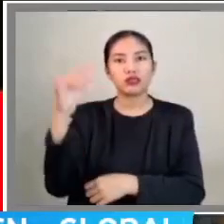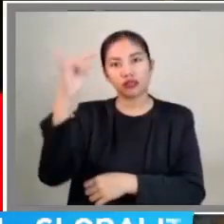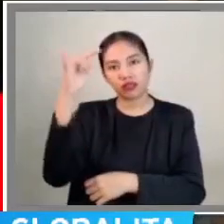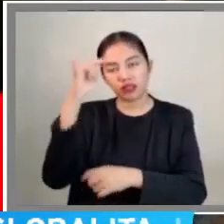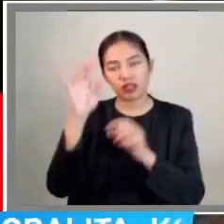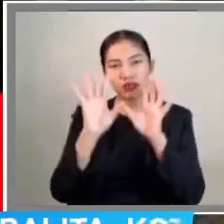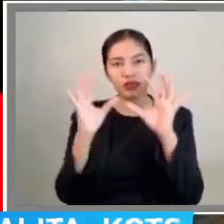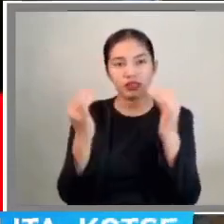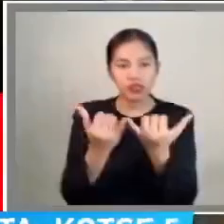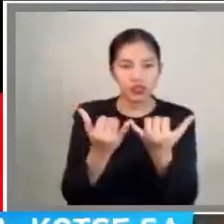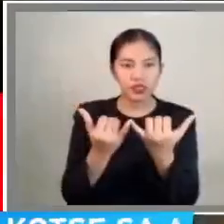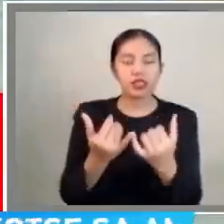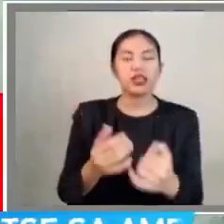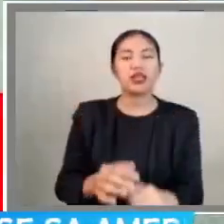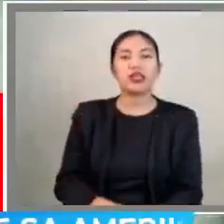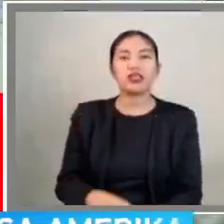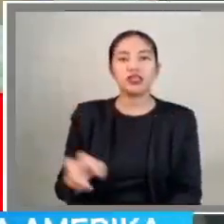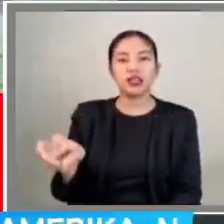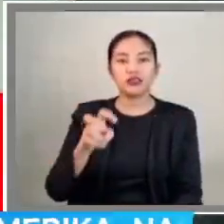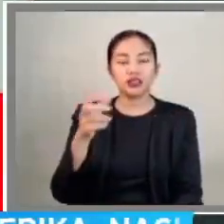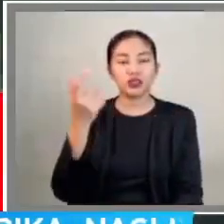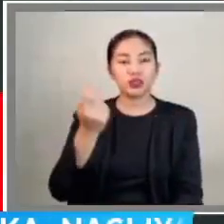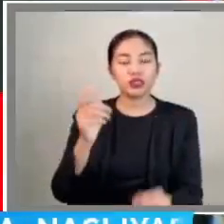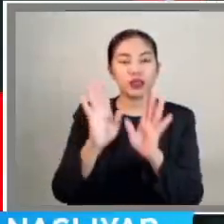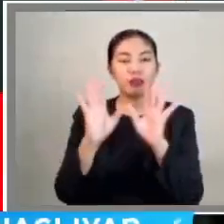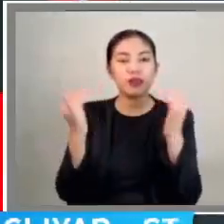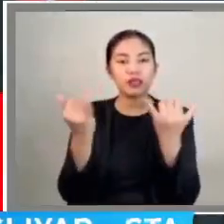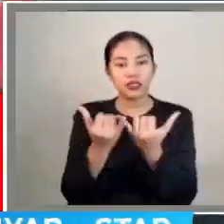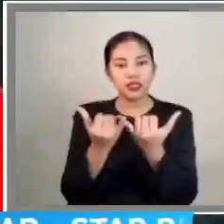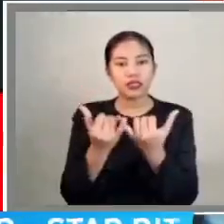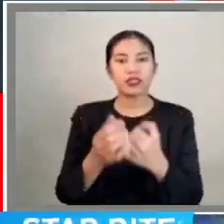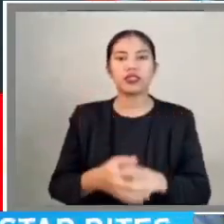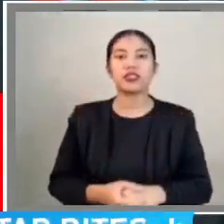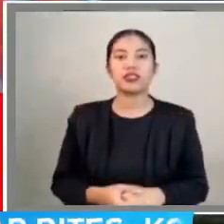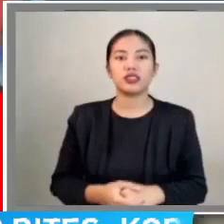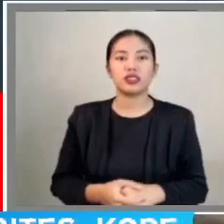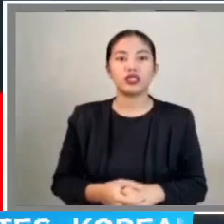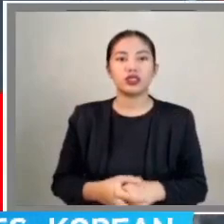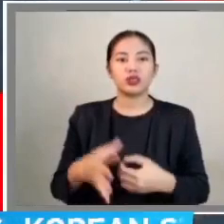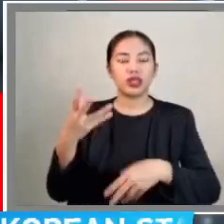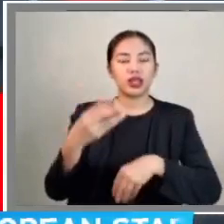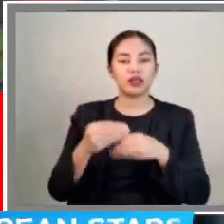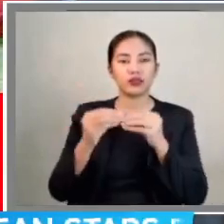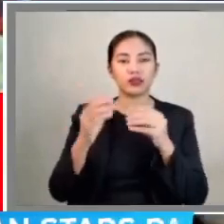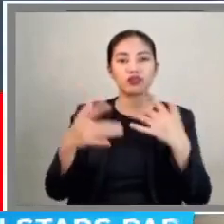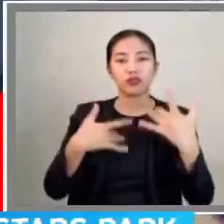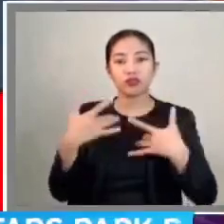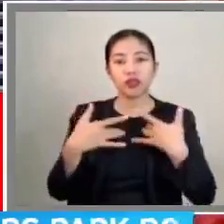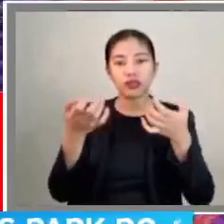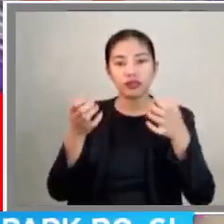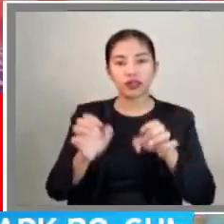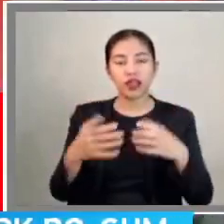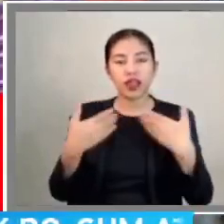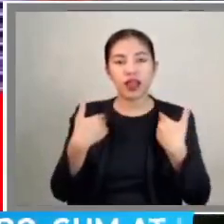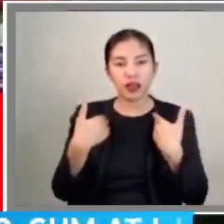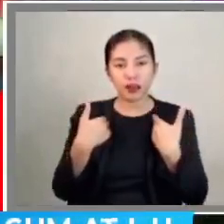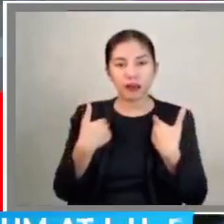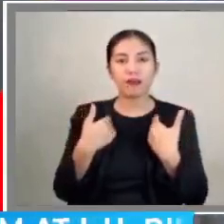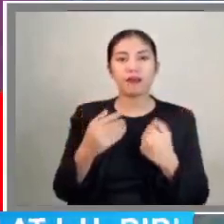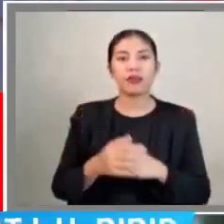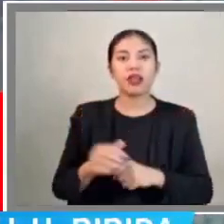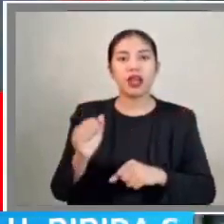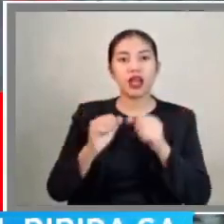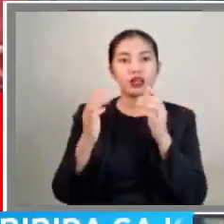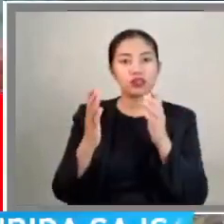insurance companies, theme park, at tour operators. Para dagdagan pa ang excitement ng event, may mga TV and movie personalities na darating gaya